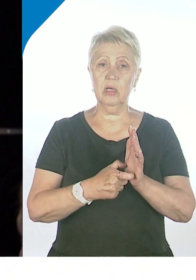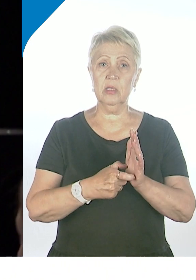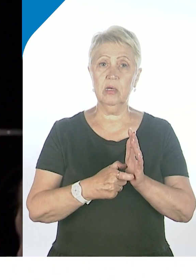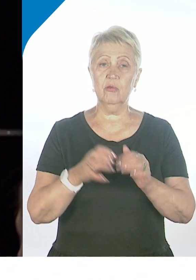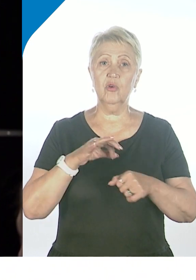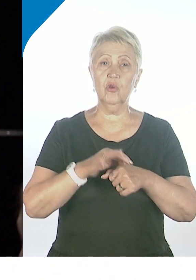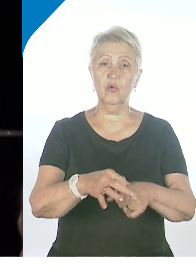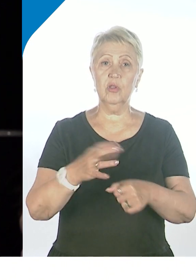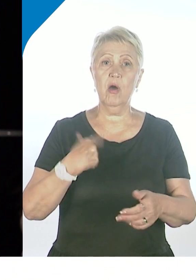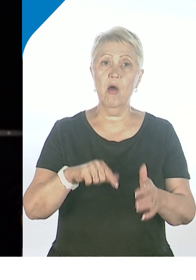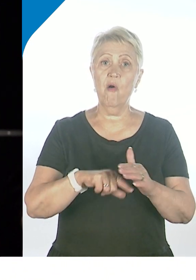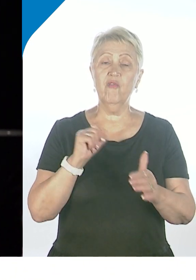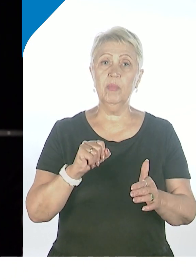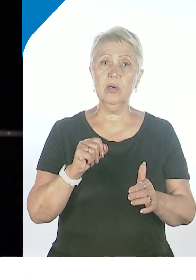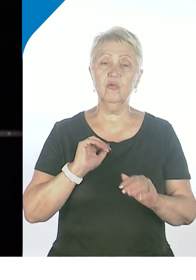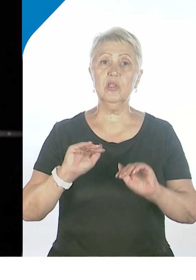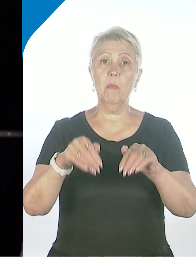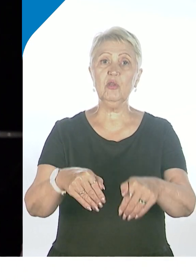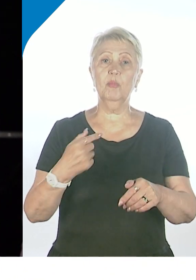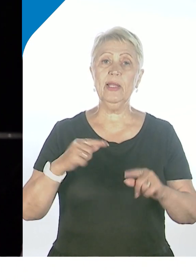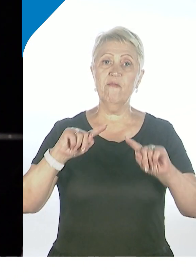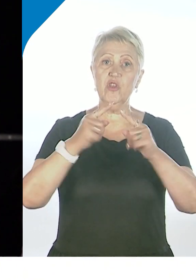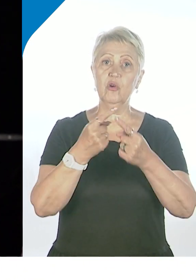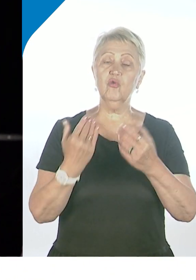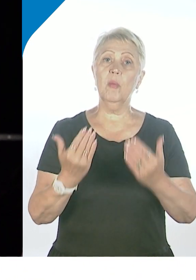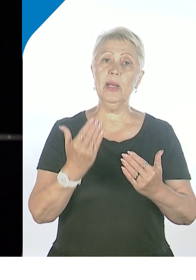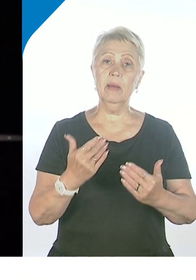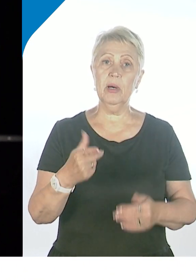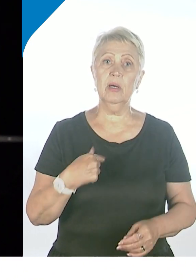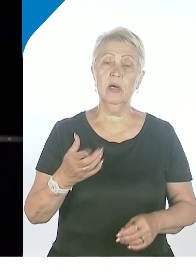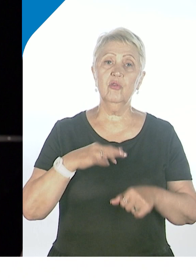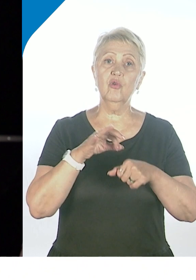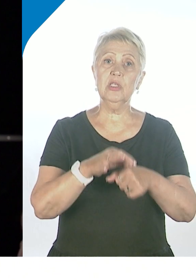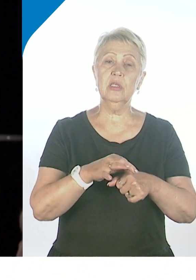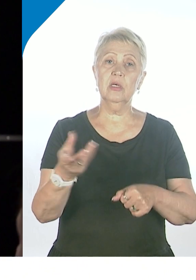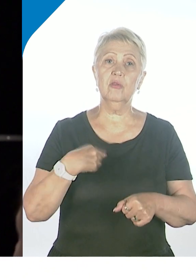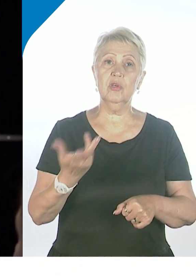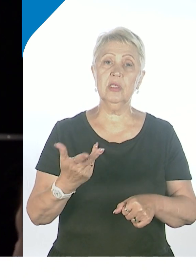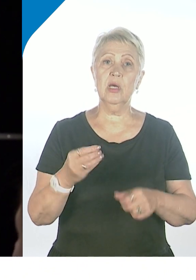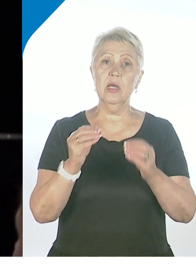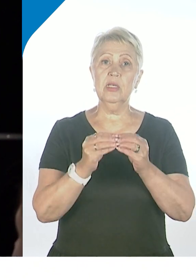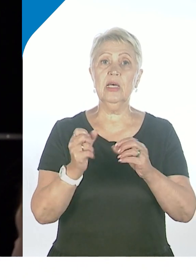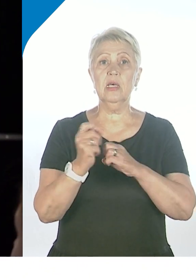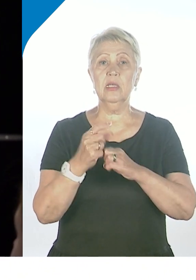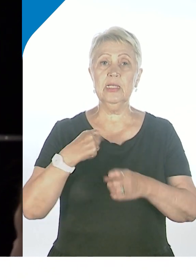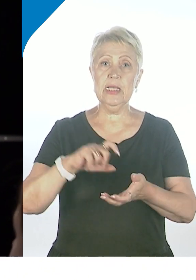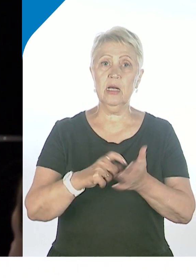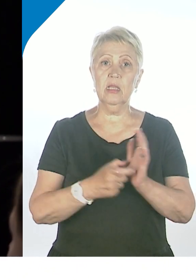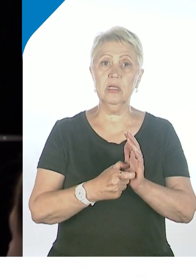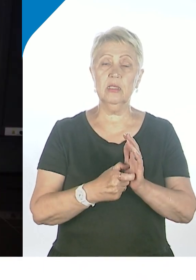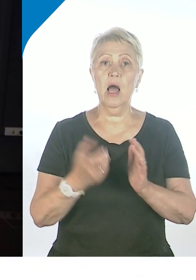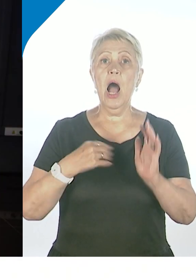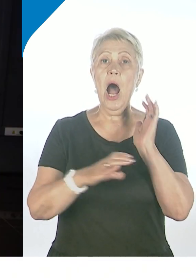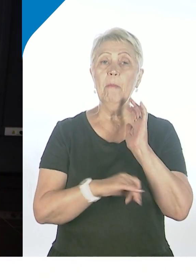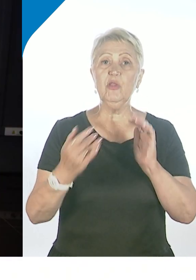у людей поступать в техникум, либо идти дальше 10-11 класс и потом поступать в